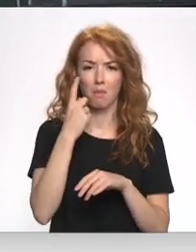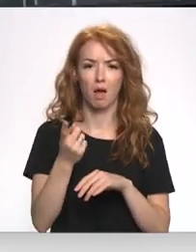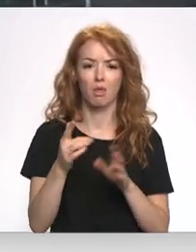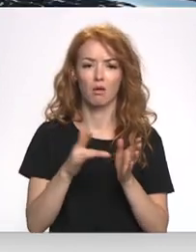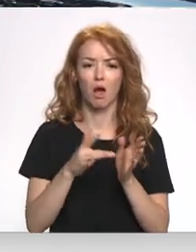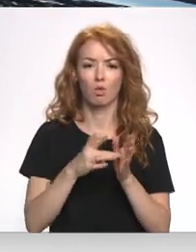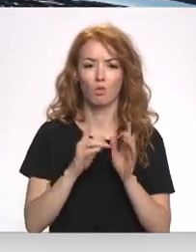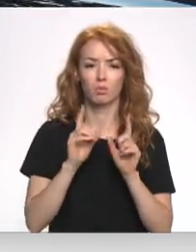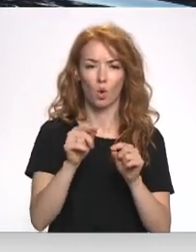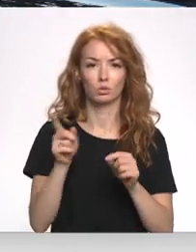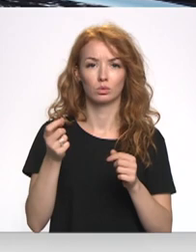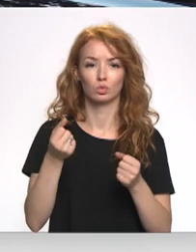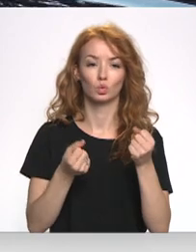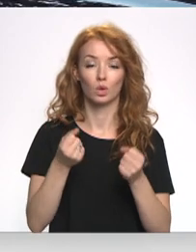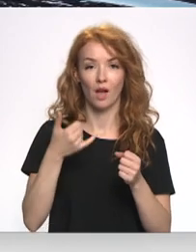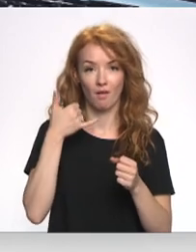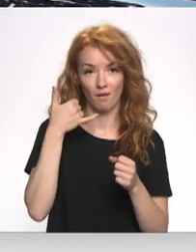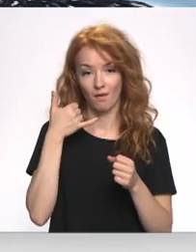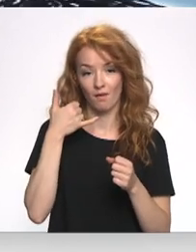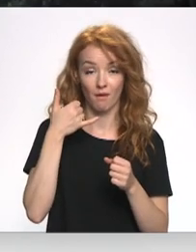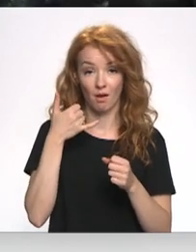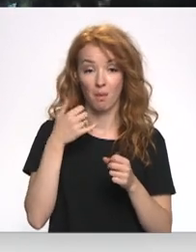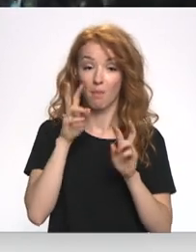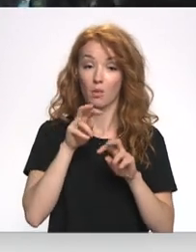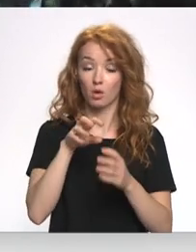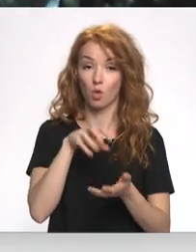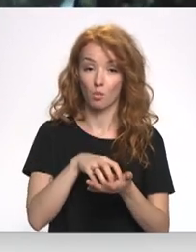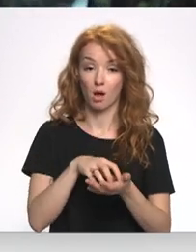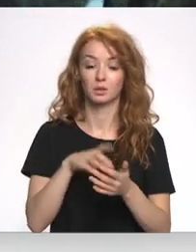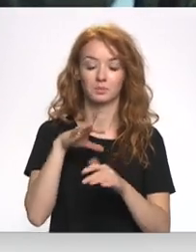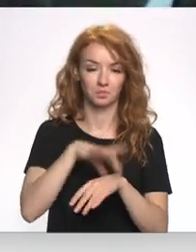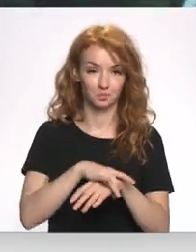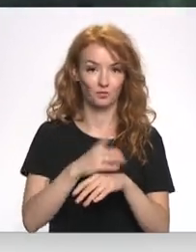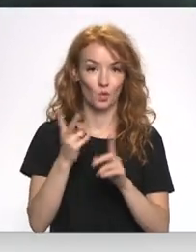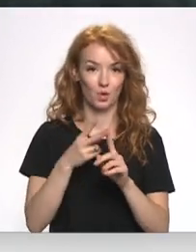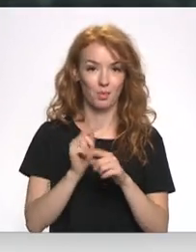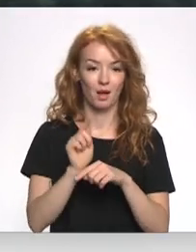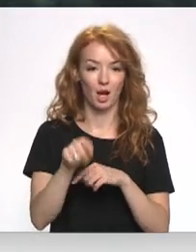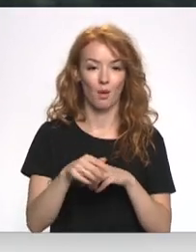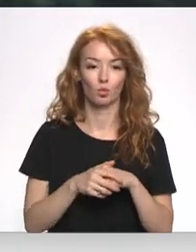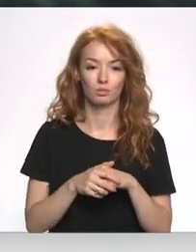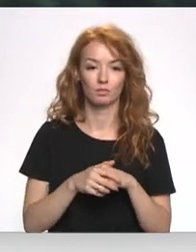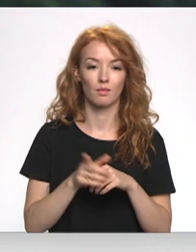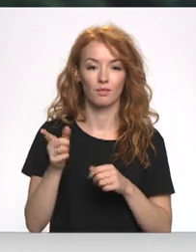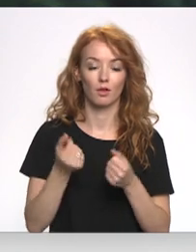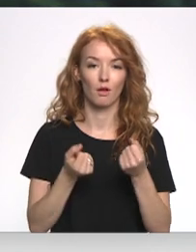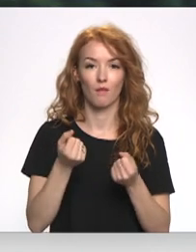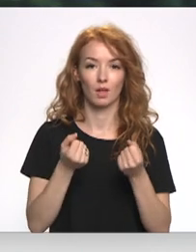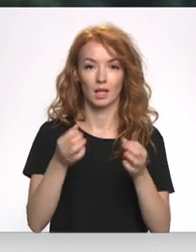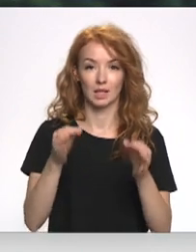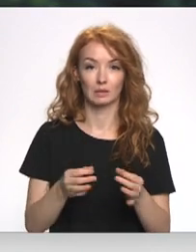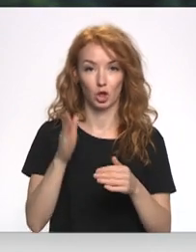kādu braucēju, kuras turējot runā pa tālruni. Pārbaudot databāzē, atklājas vēl viens pārkāpums. Vadītāja apliecībai termiņš